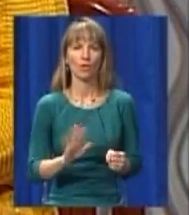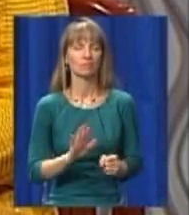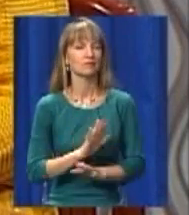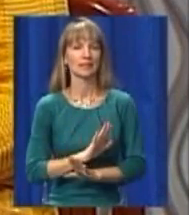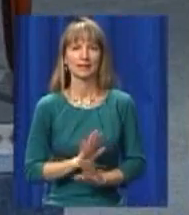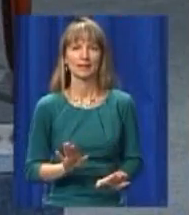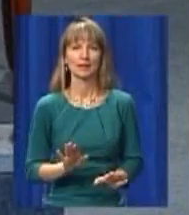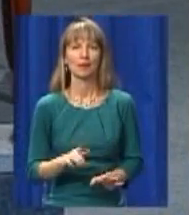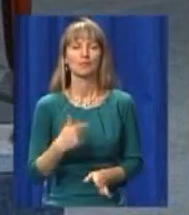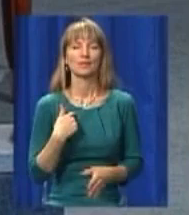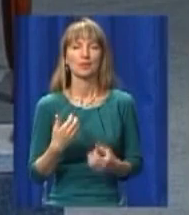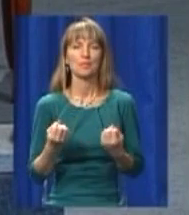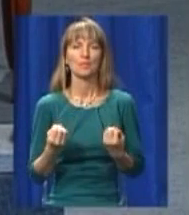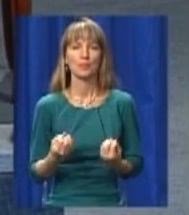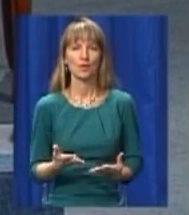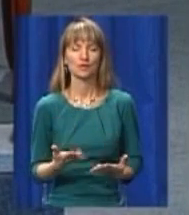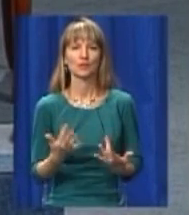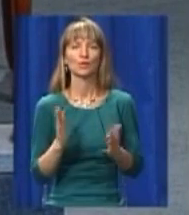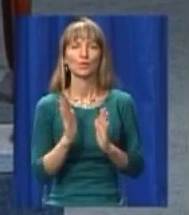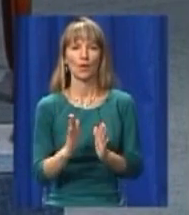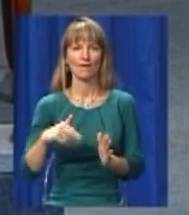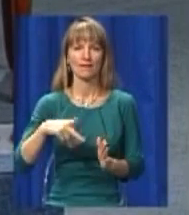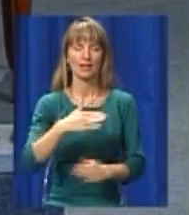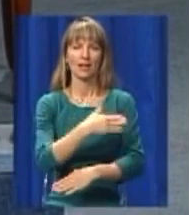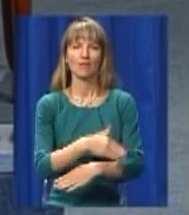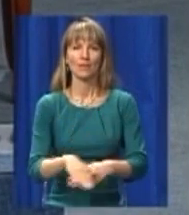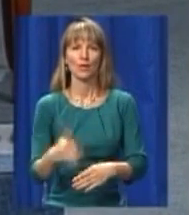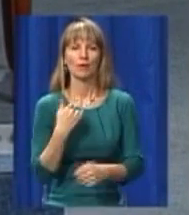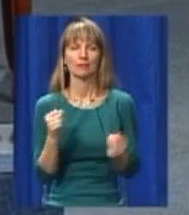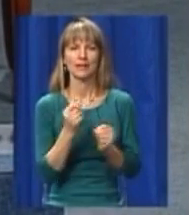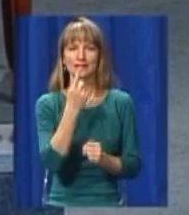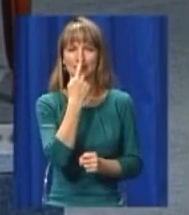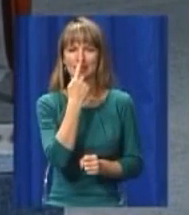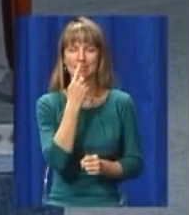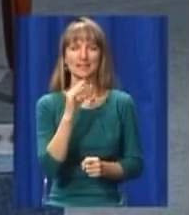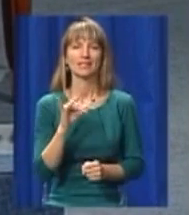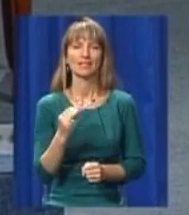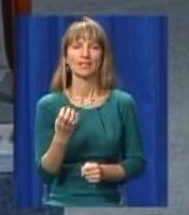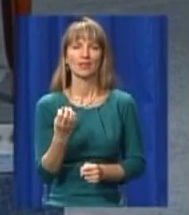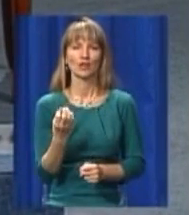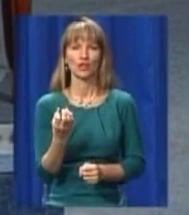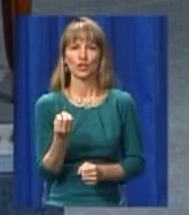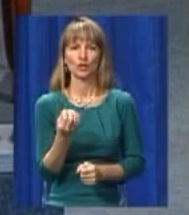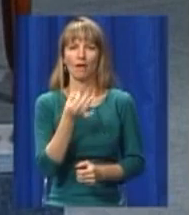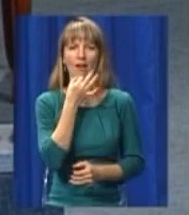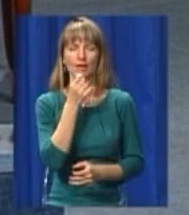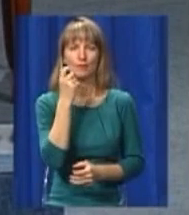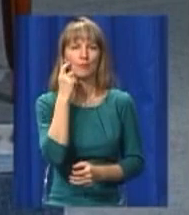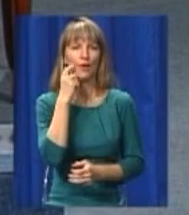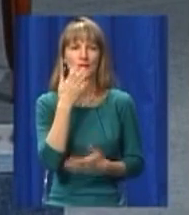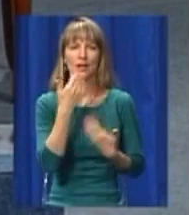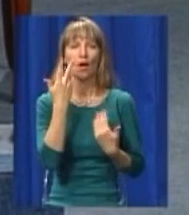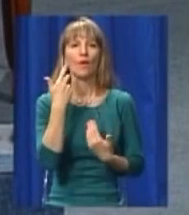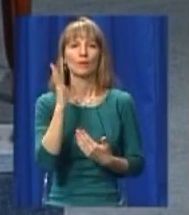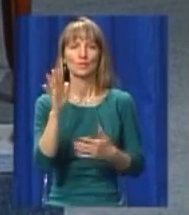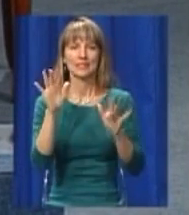Ні. Я просто як тільки щойно вийду на вулицю, у мене вже мерзне ніс, і це ще, до речі, немає морозів. Я вже не знаю, коли настане